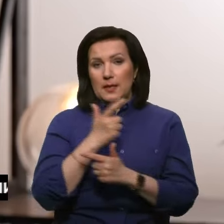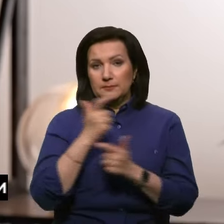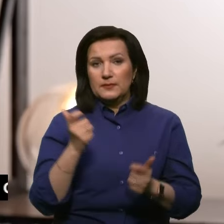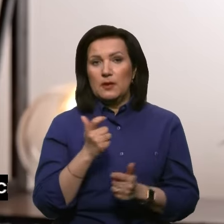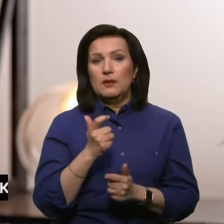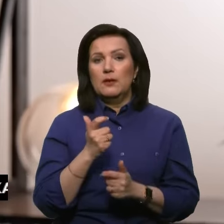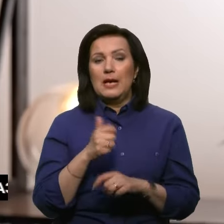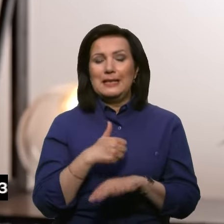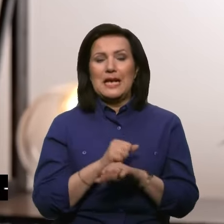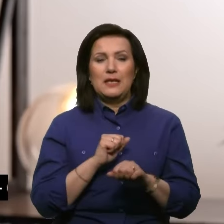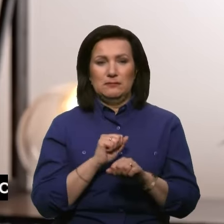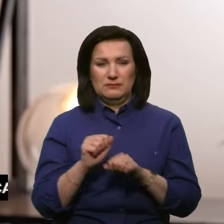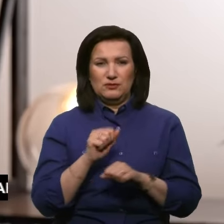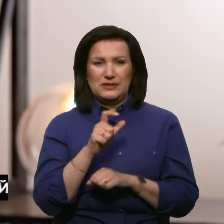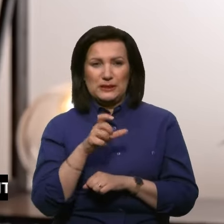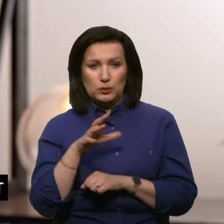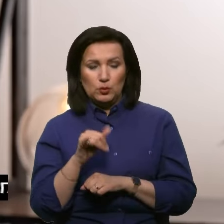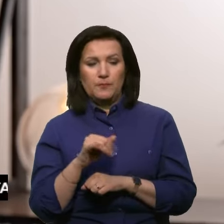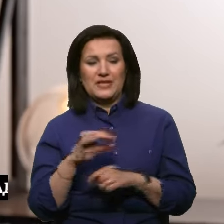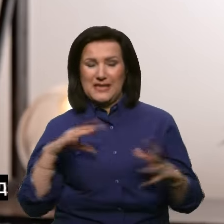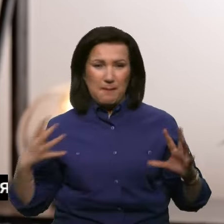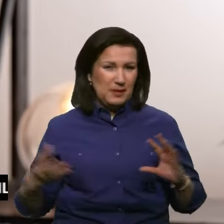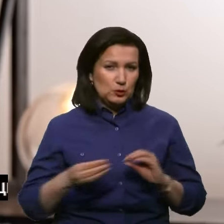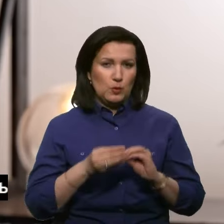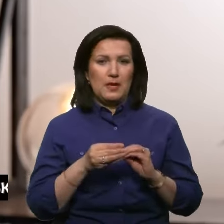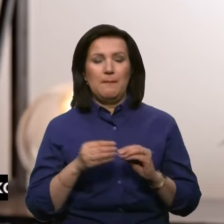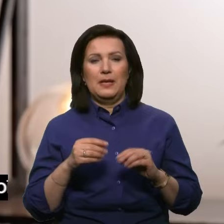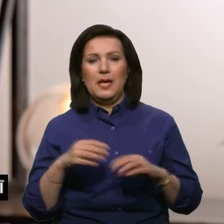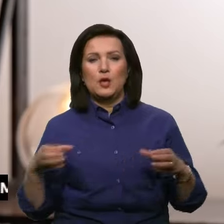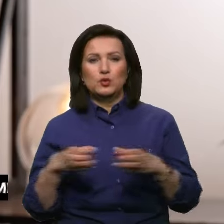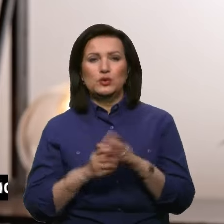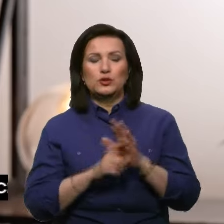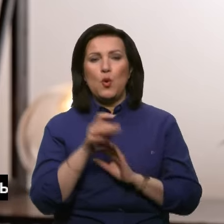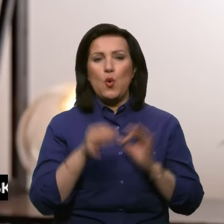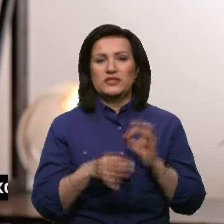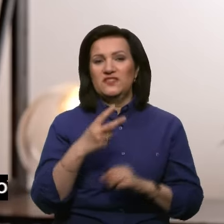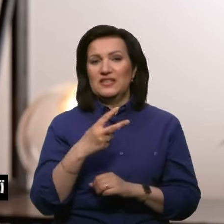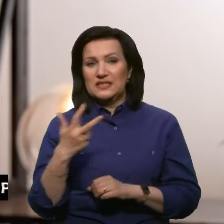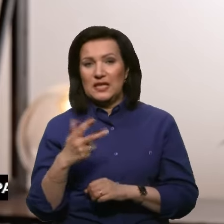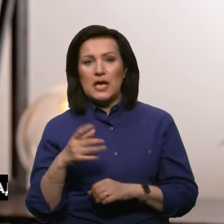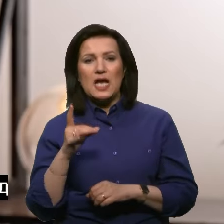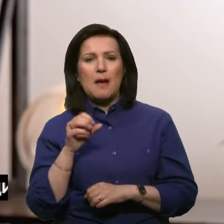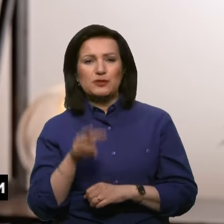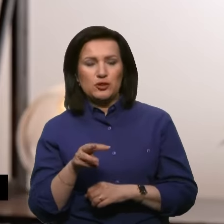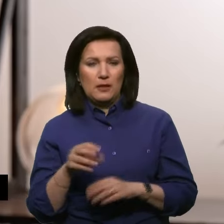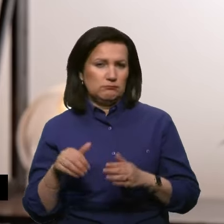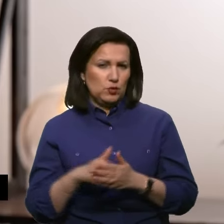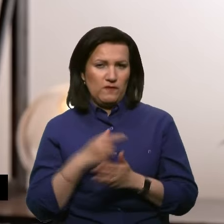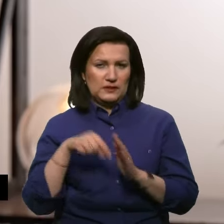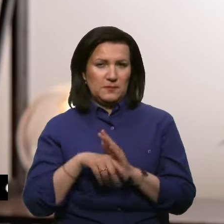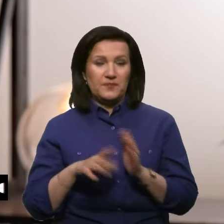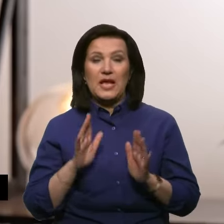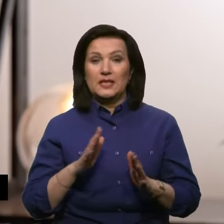Геннадій Коваленко, за підсумками 17-ї зустрічі контактної групи в листопаді, з осені 2023-го «Рамштайн» набув нового змісту. Не